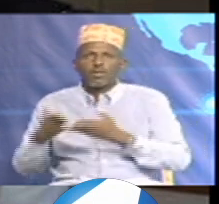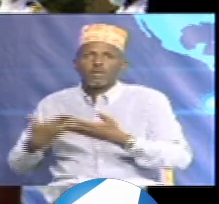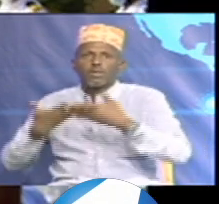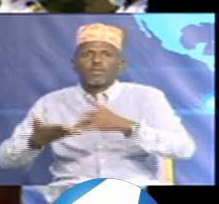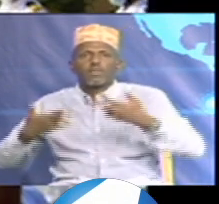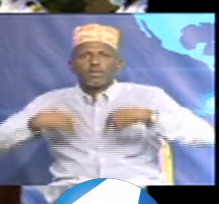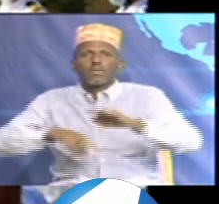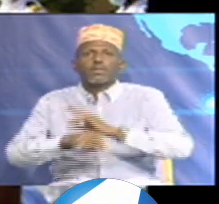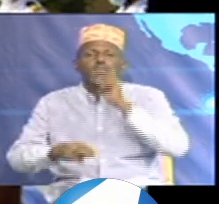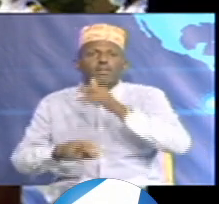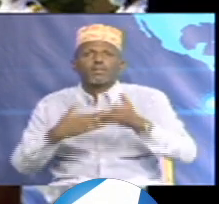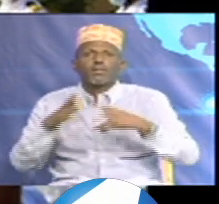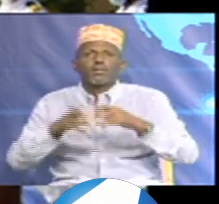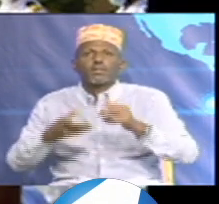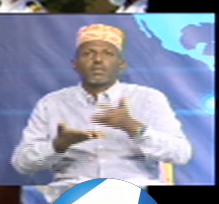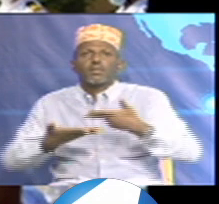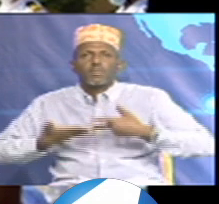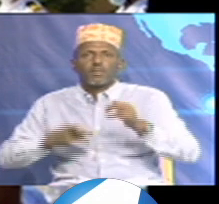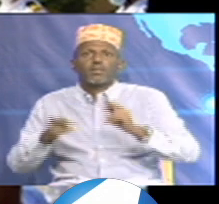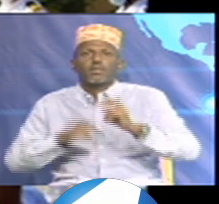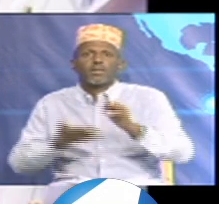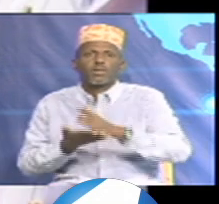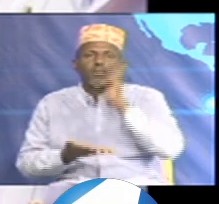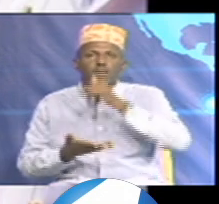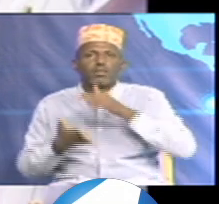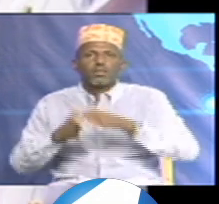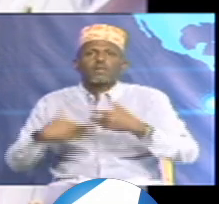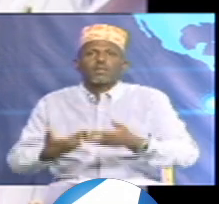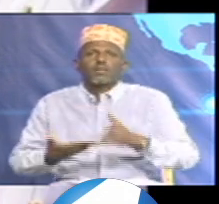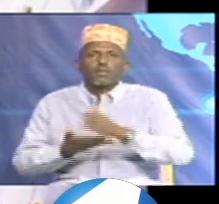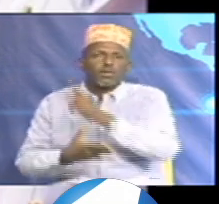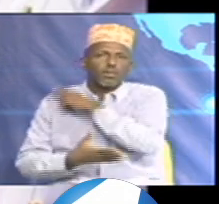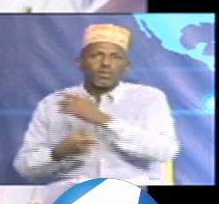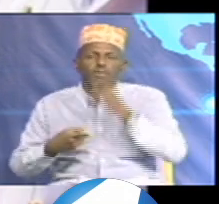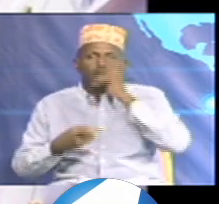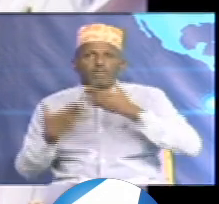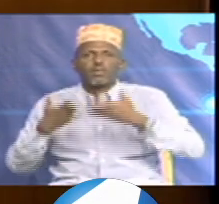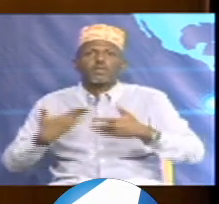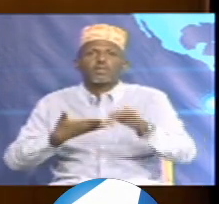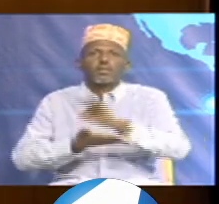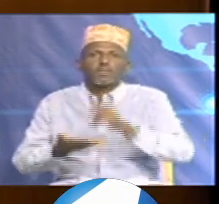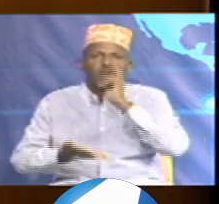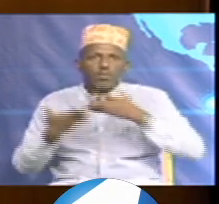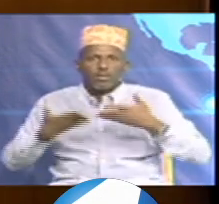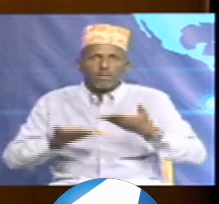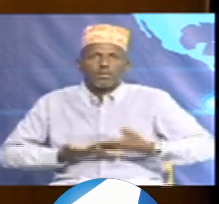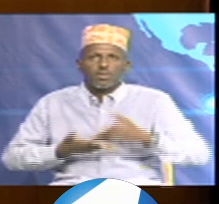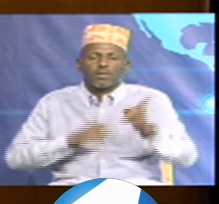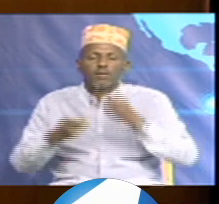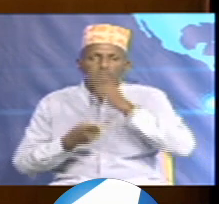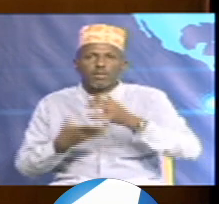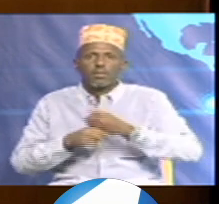autorités maritimes pakistanaises à son arrivée au Pakistan. Le commandant de la garde-côte et sa délégation ont d'abord assisté en